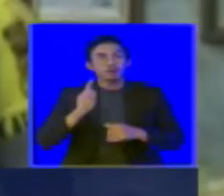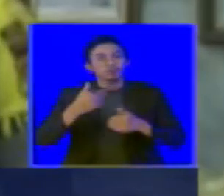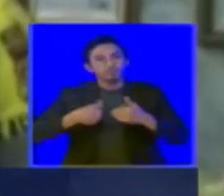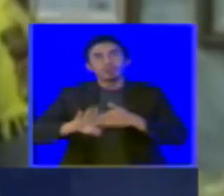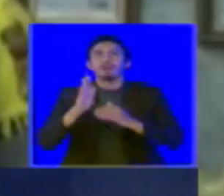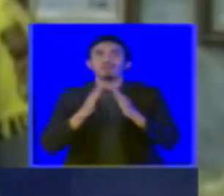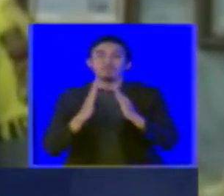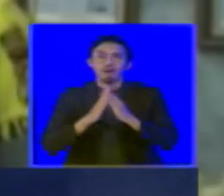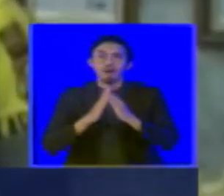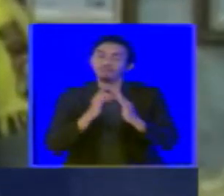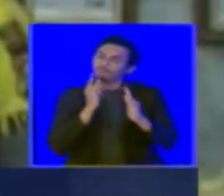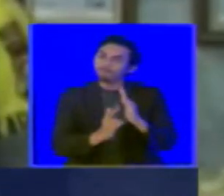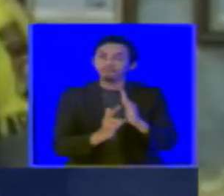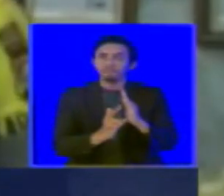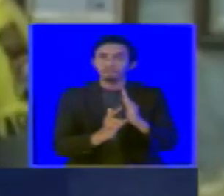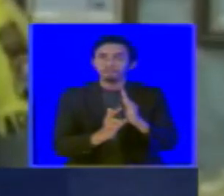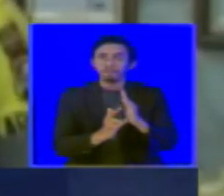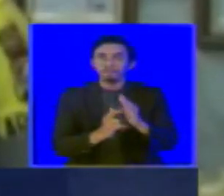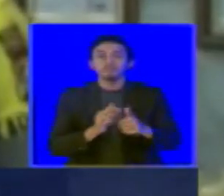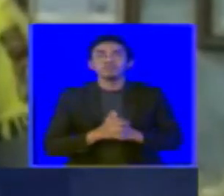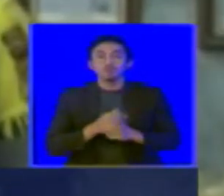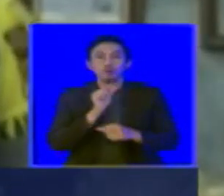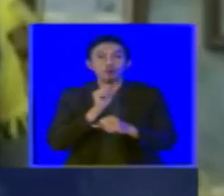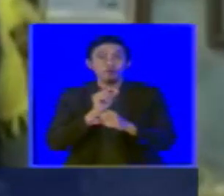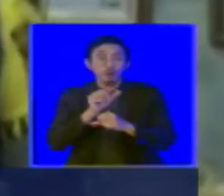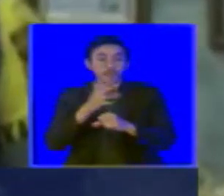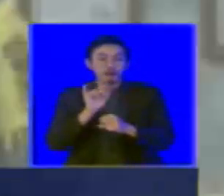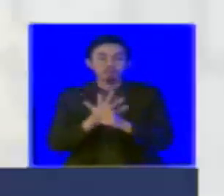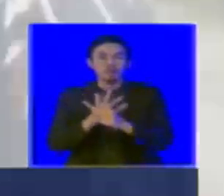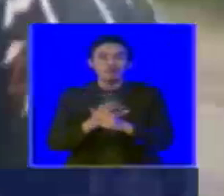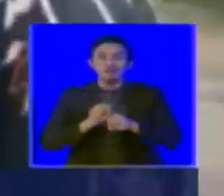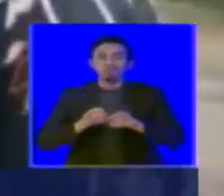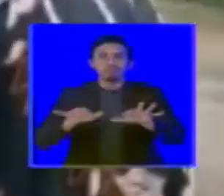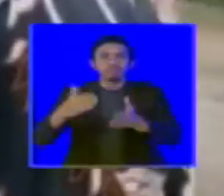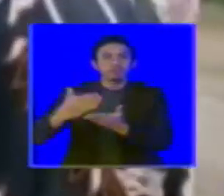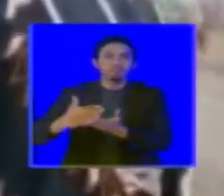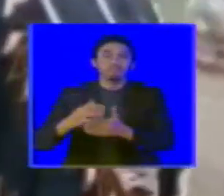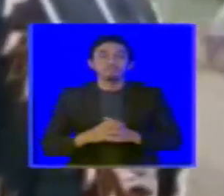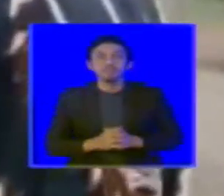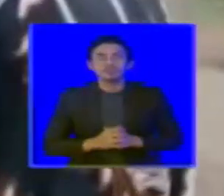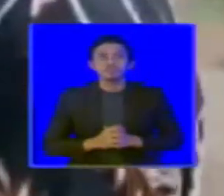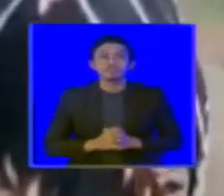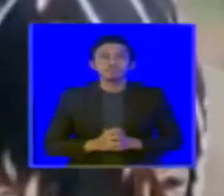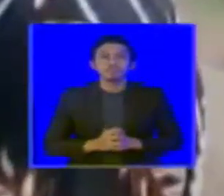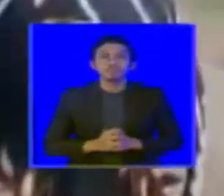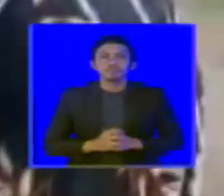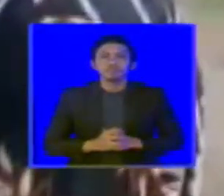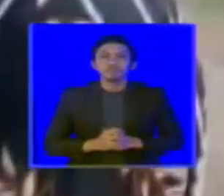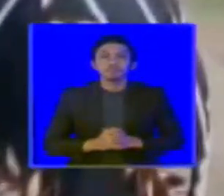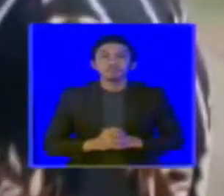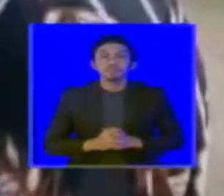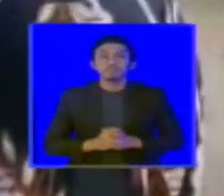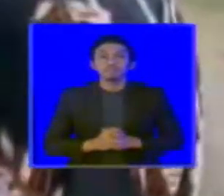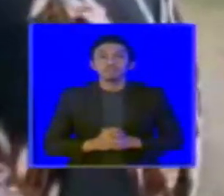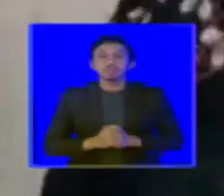benar-benar kita mencegah penyebaran virus corona ini. Imbauan tidak mengadakan kegiatan yang menghadirkan